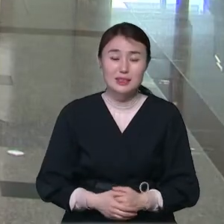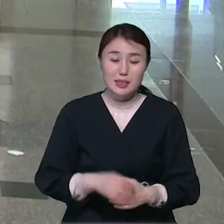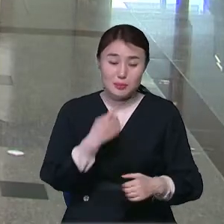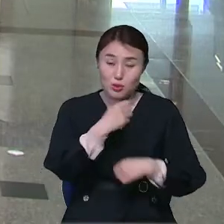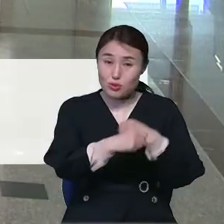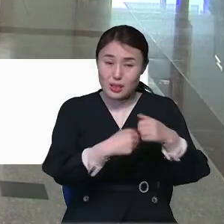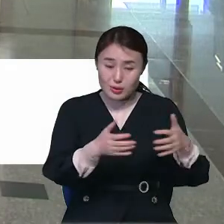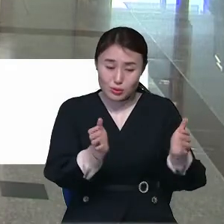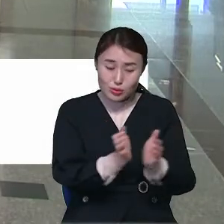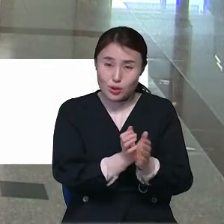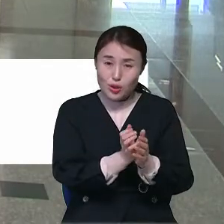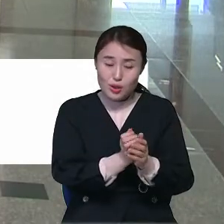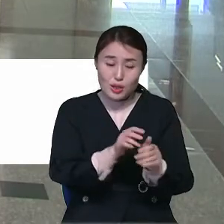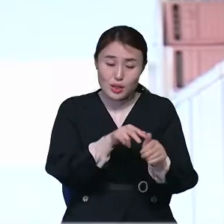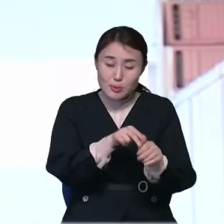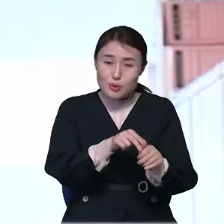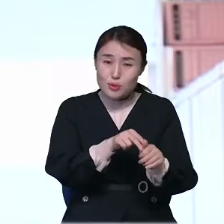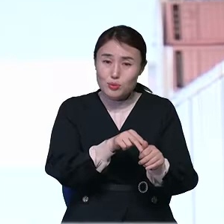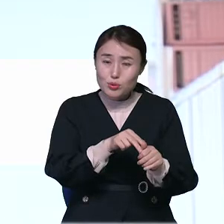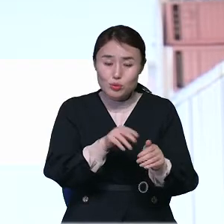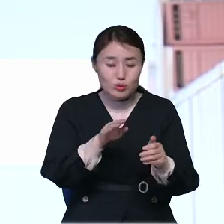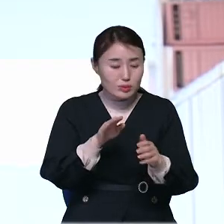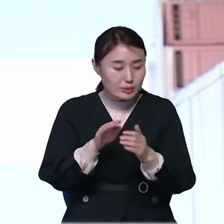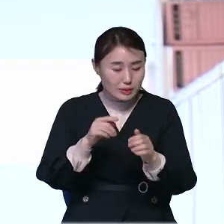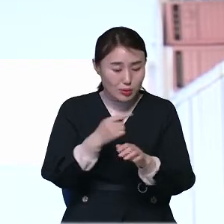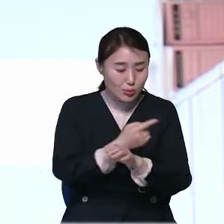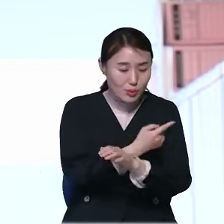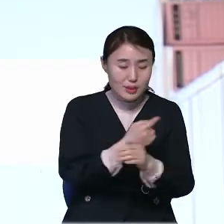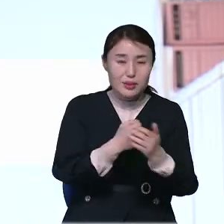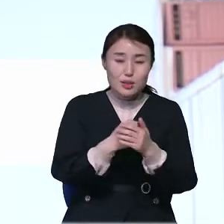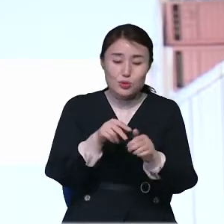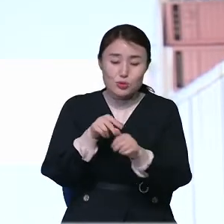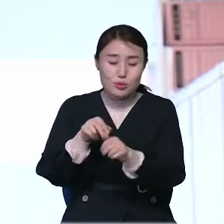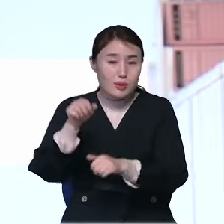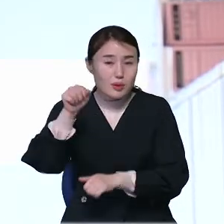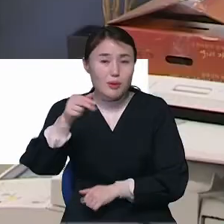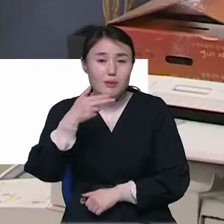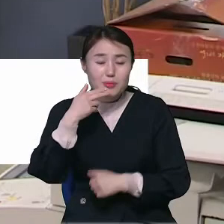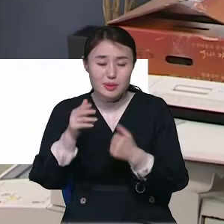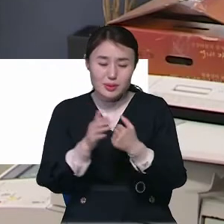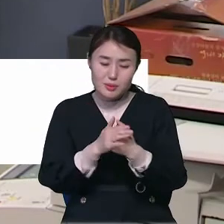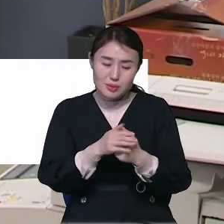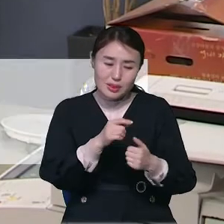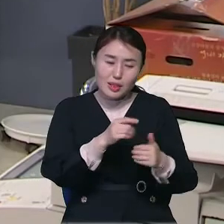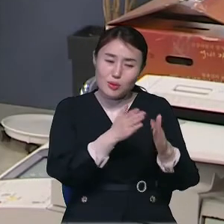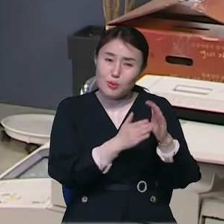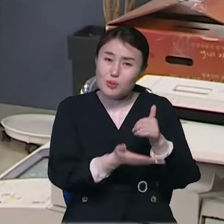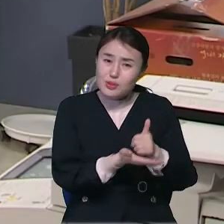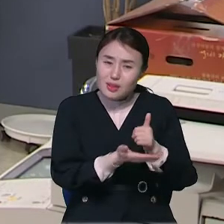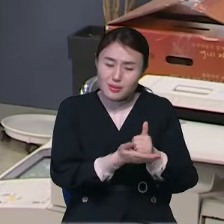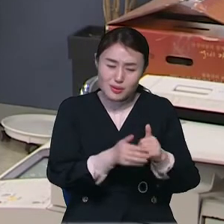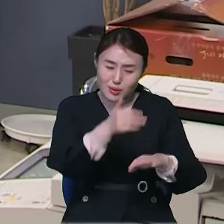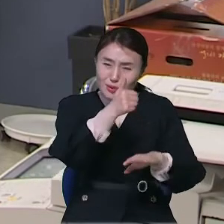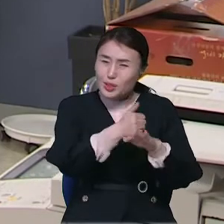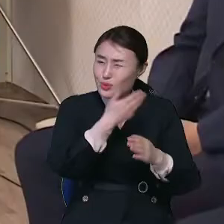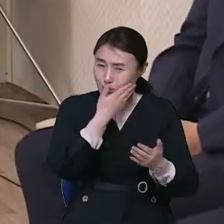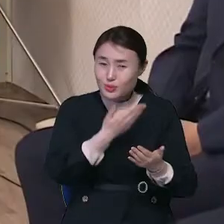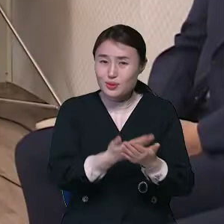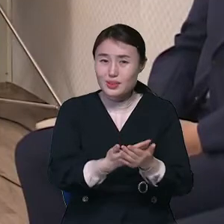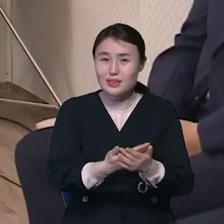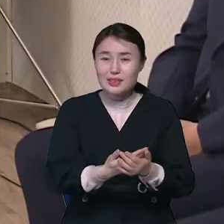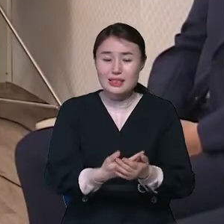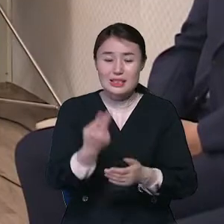더불어 민주당 소속 예비 후보들 외엔 출마 의사를 밝힌 후보가 없어 당내 공천 결과에 관심이 쏠리고 있습니다